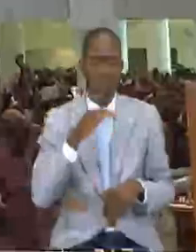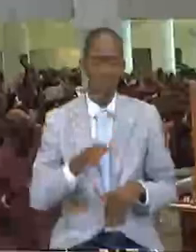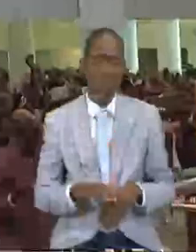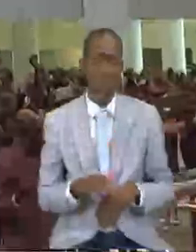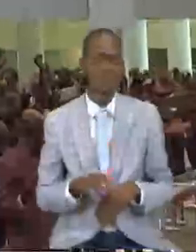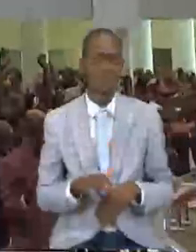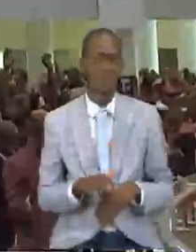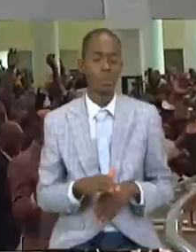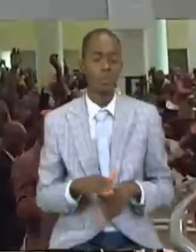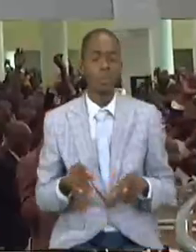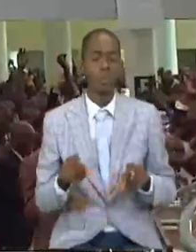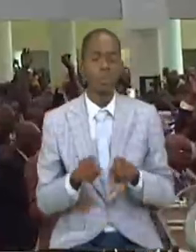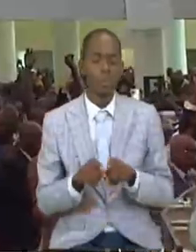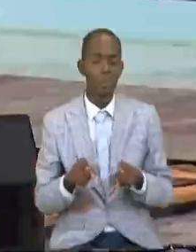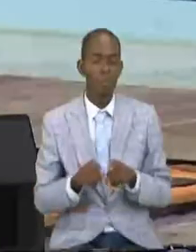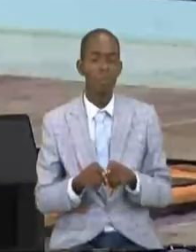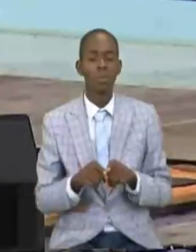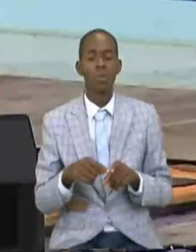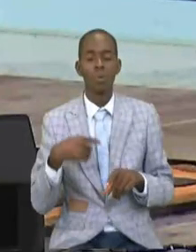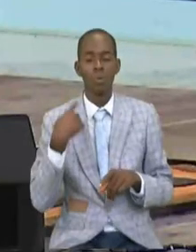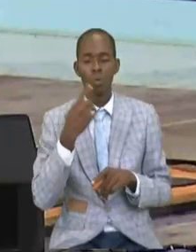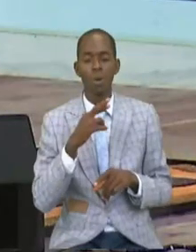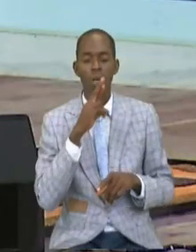fille, même